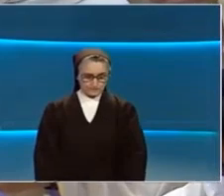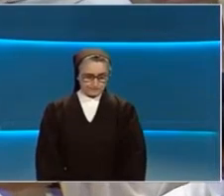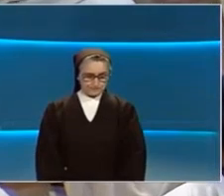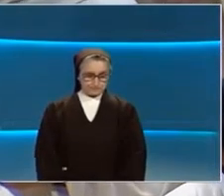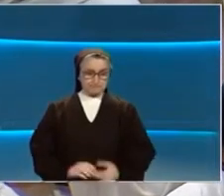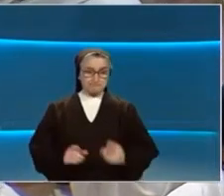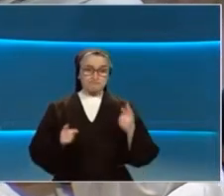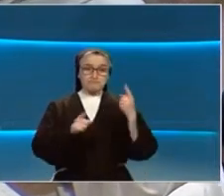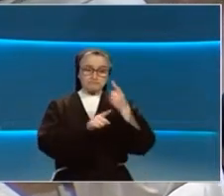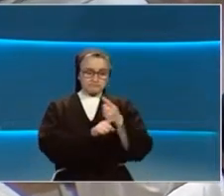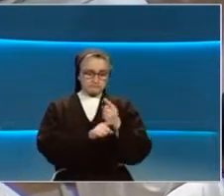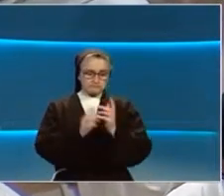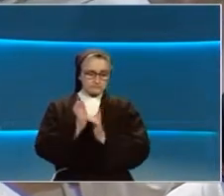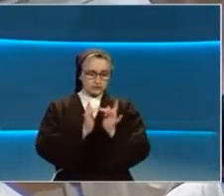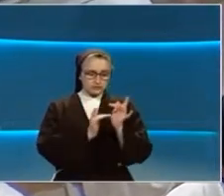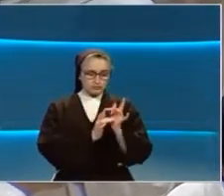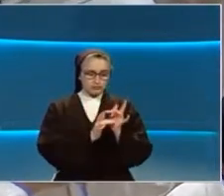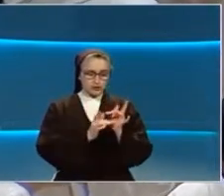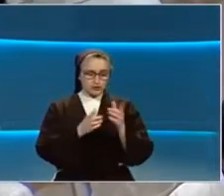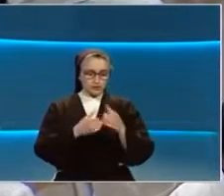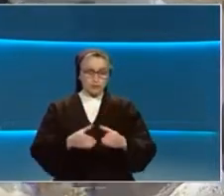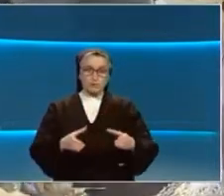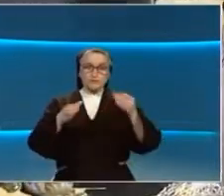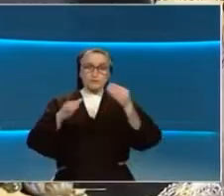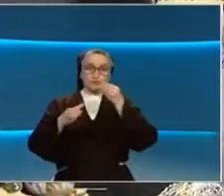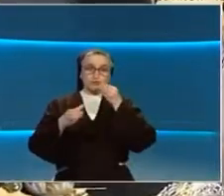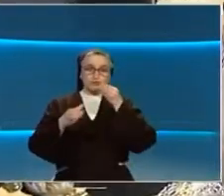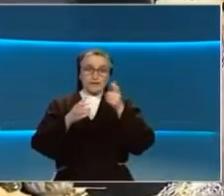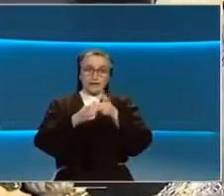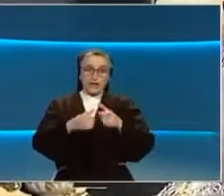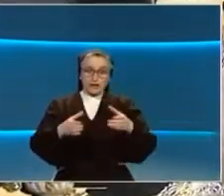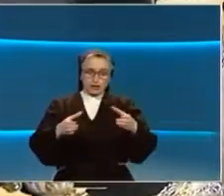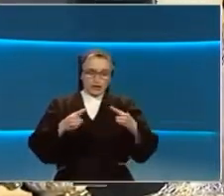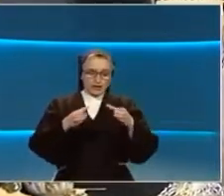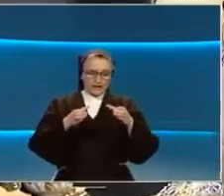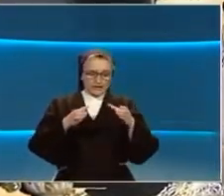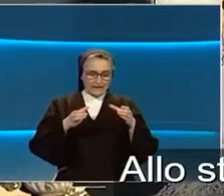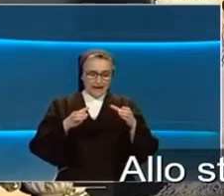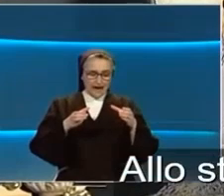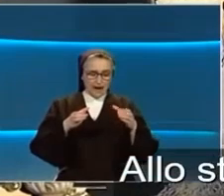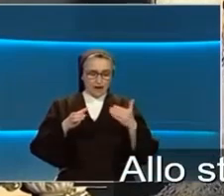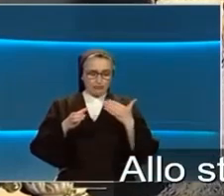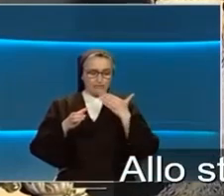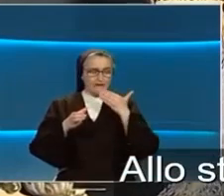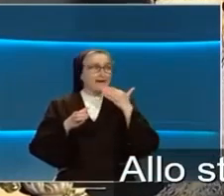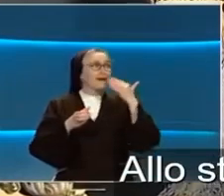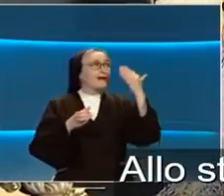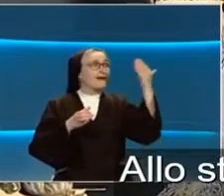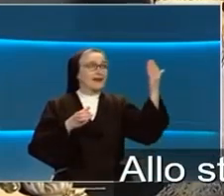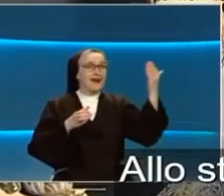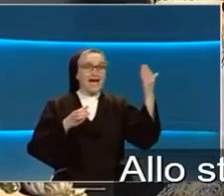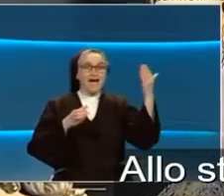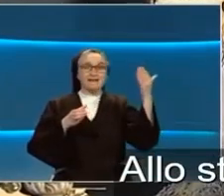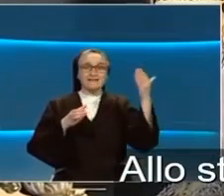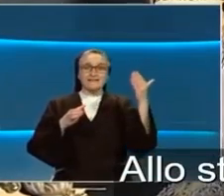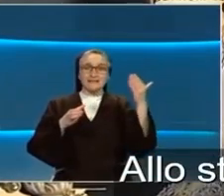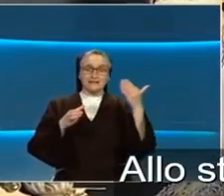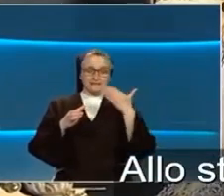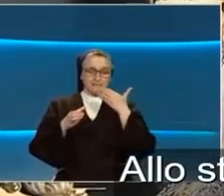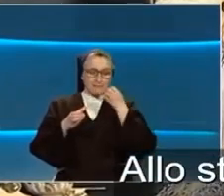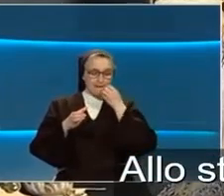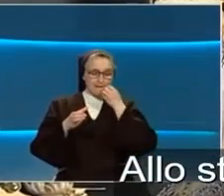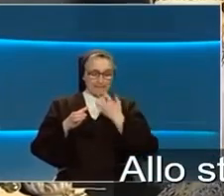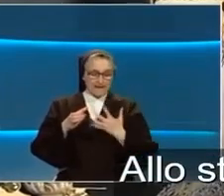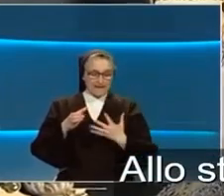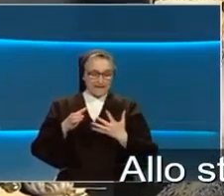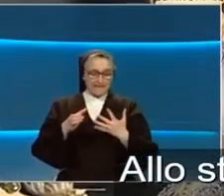Simili modo, post concenatum est, accipiens calicem, et tibi gratias agens, benedixit,